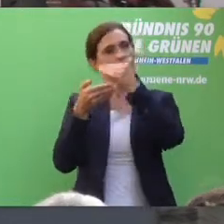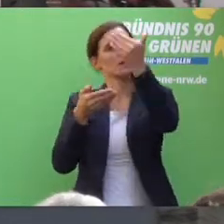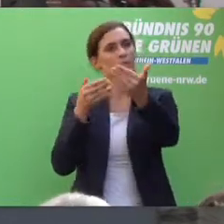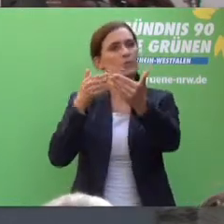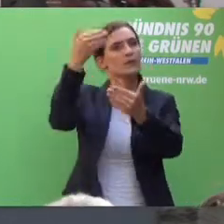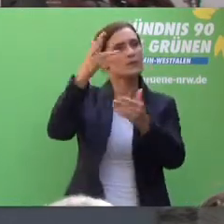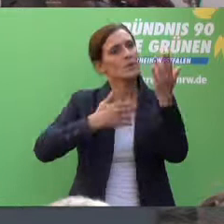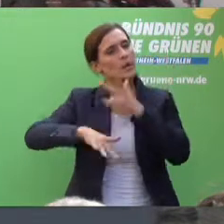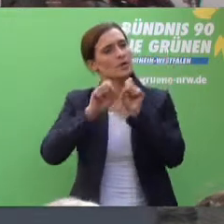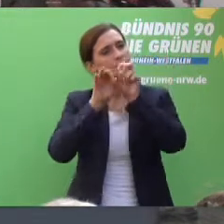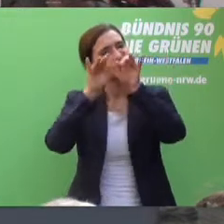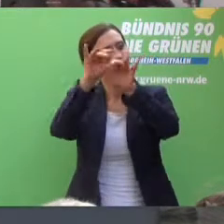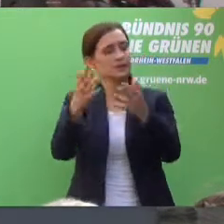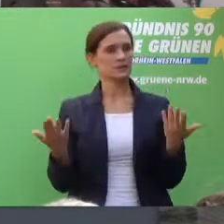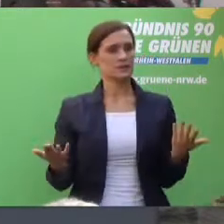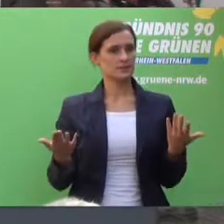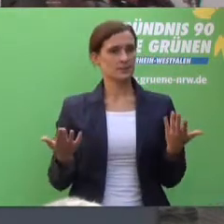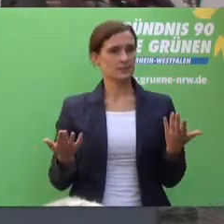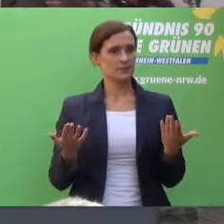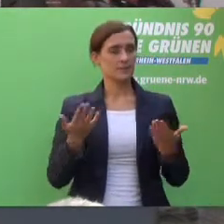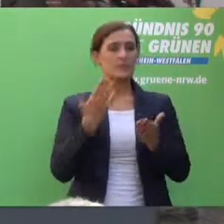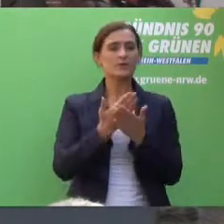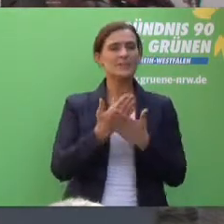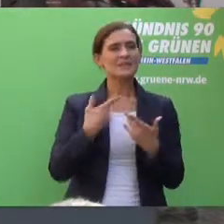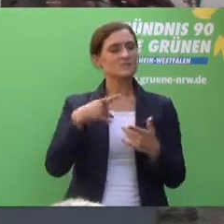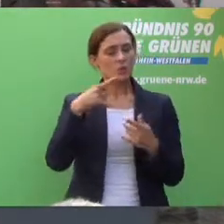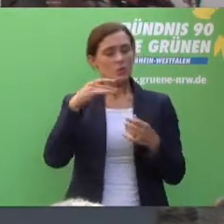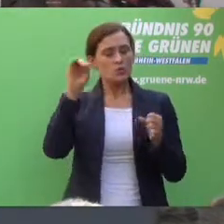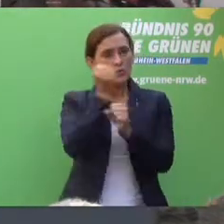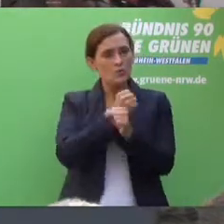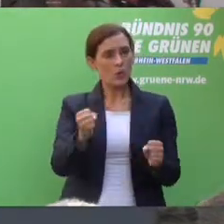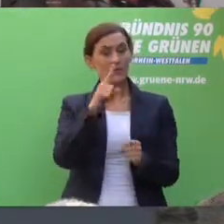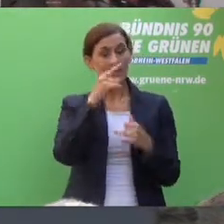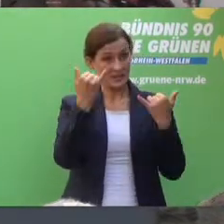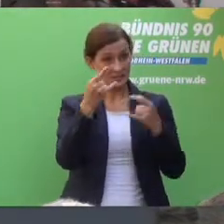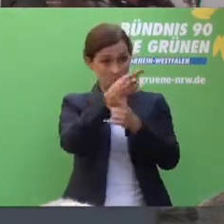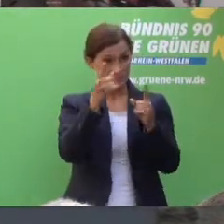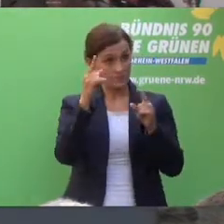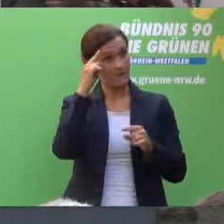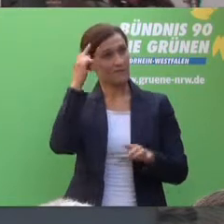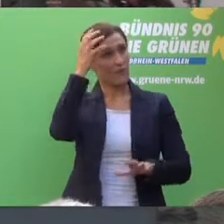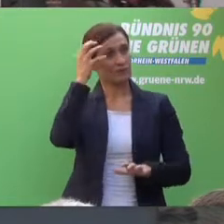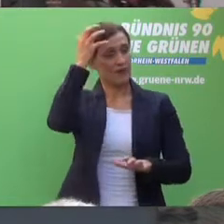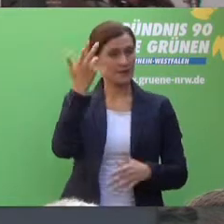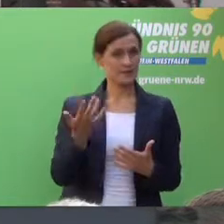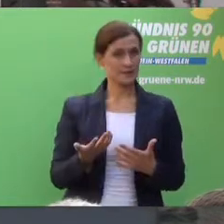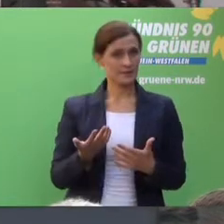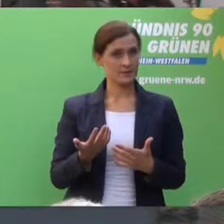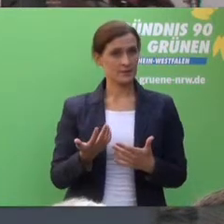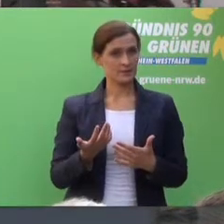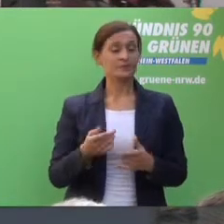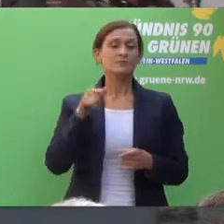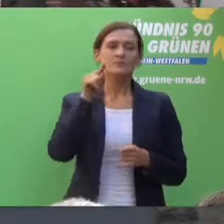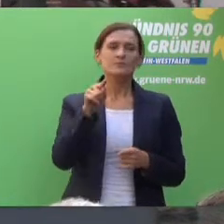es doch unglaublich geradezu, dass in dem Jahr,